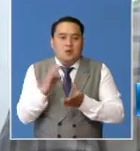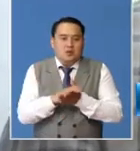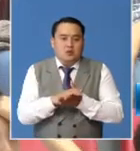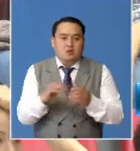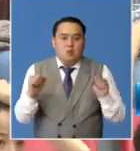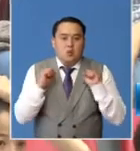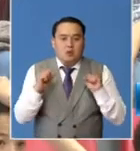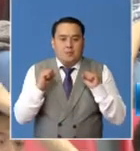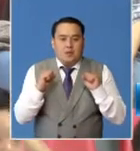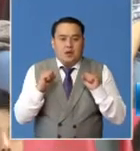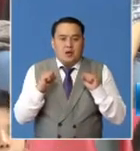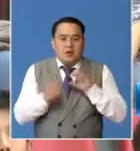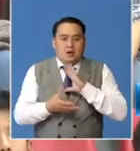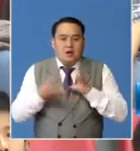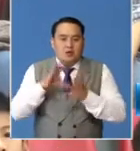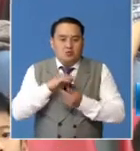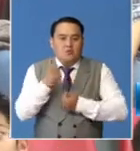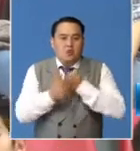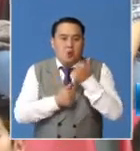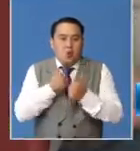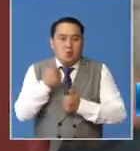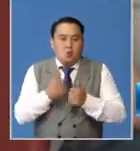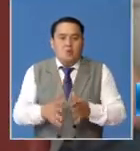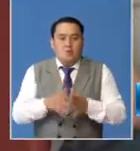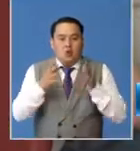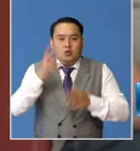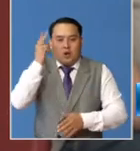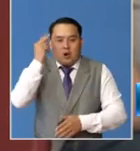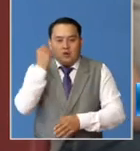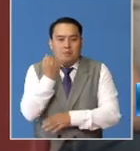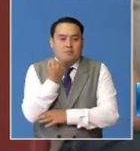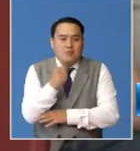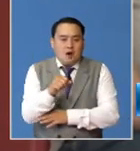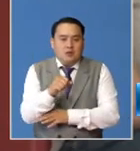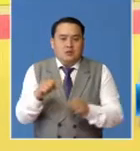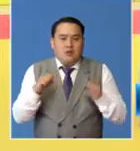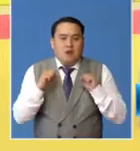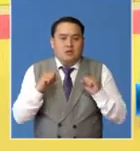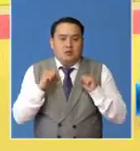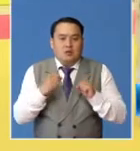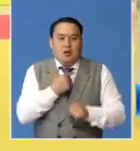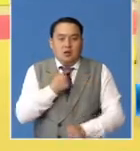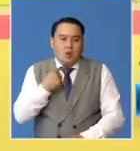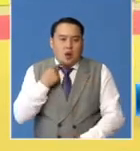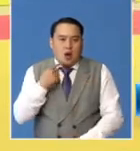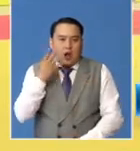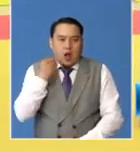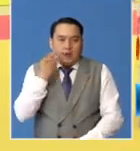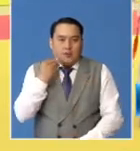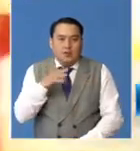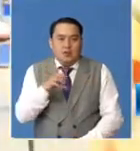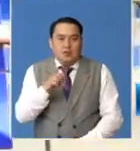этим видом спорта. По результатам конкурса наибольшее количество побед одержали спортсмены из Талдыкургана, Алматы